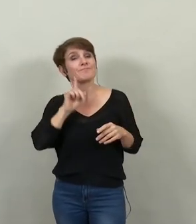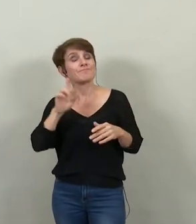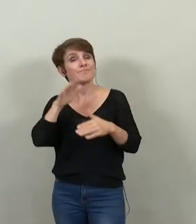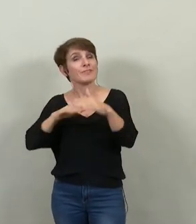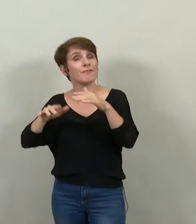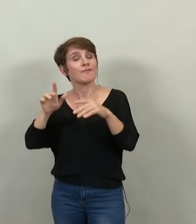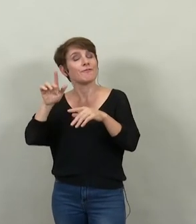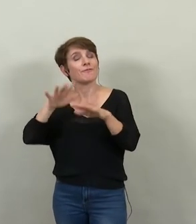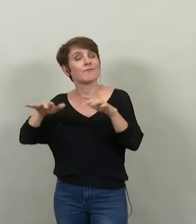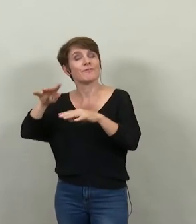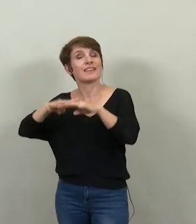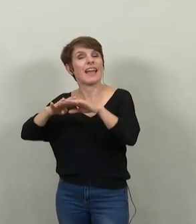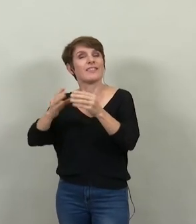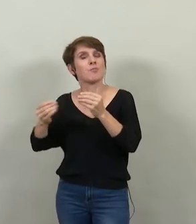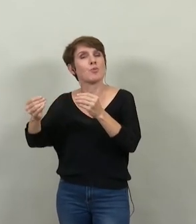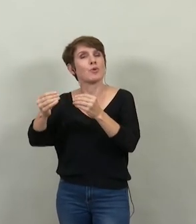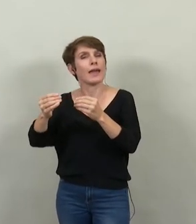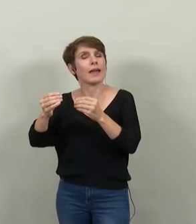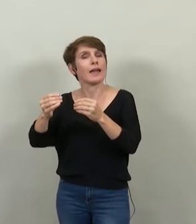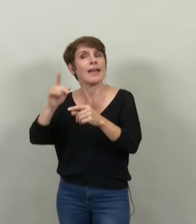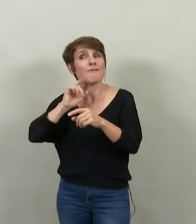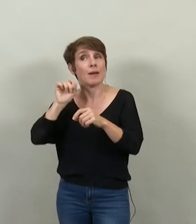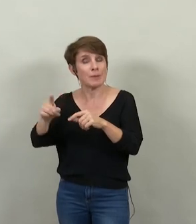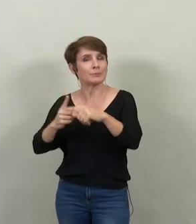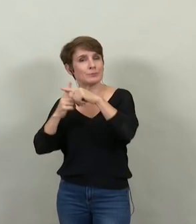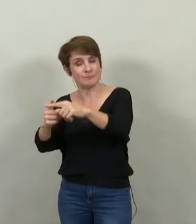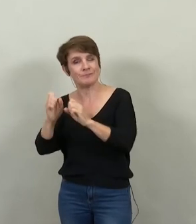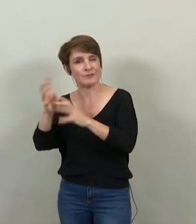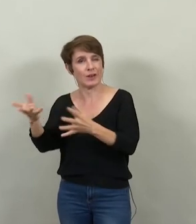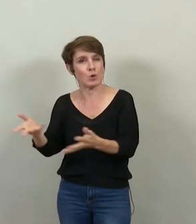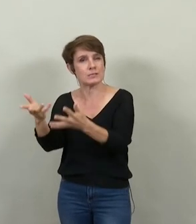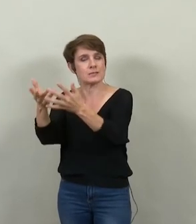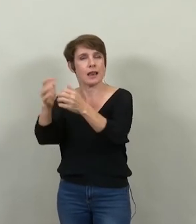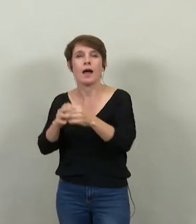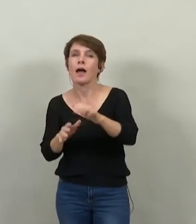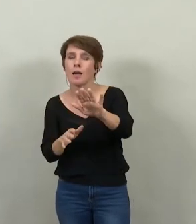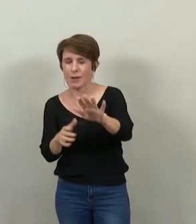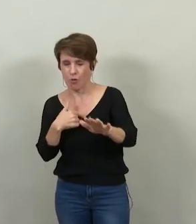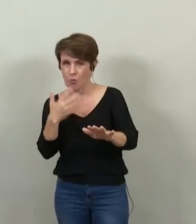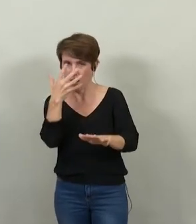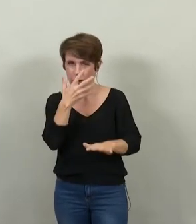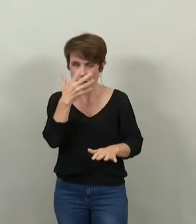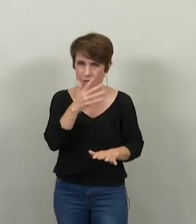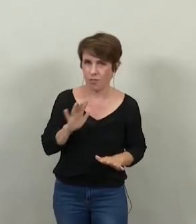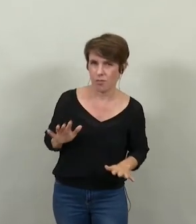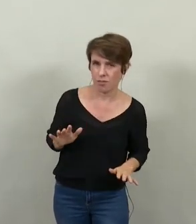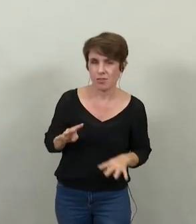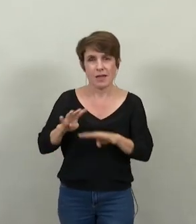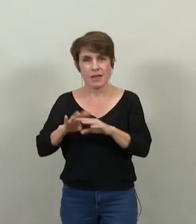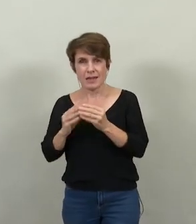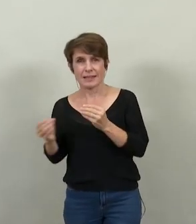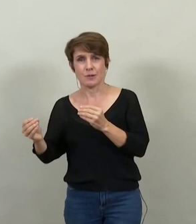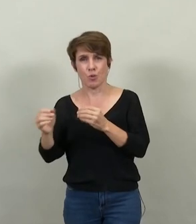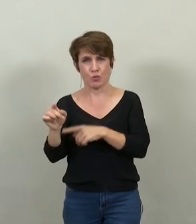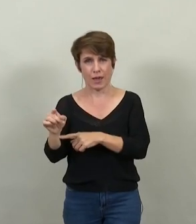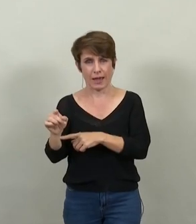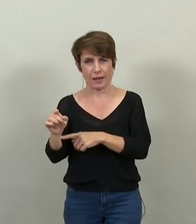populaires du coup je comprends plus quartier populaire ça voudrait dire quoi parce que tout à l'heure on parlait des quartiers populaires et ça me permet de répondre à Monsieur à ce que vous dit dis céit dire que les quartiers populaires ce